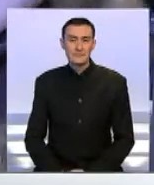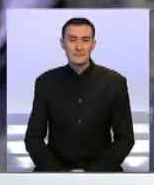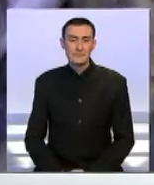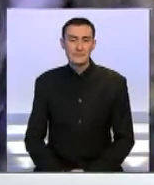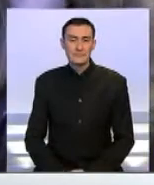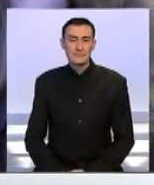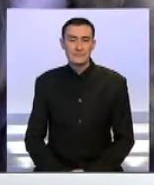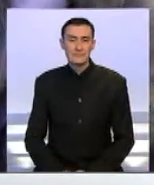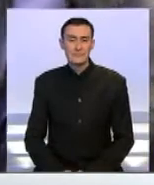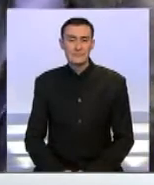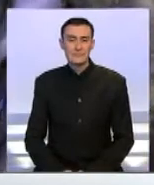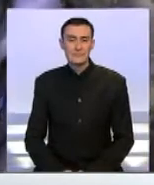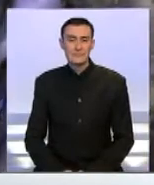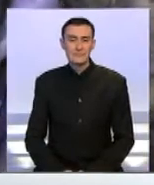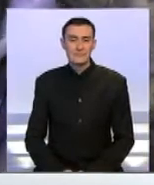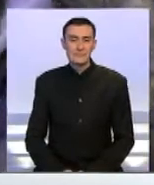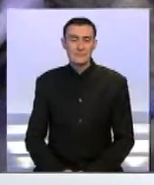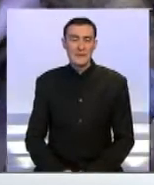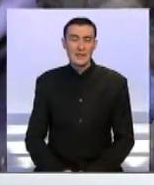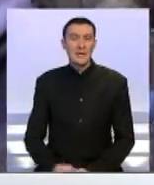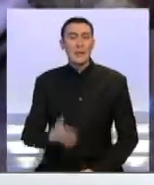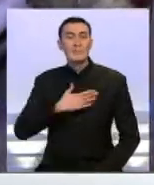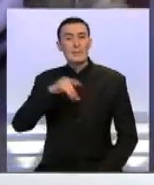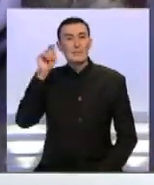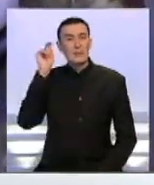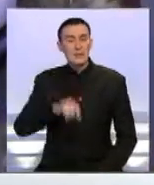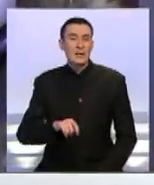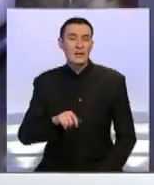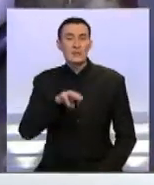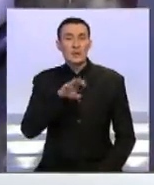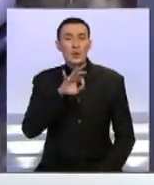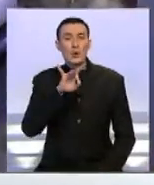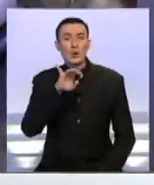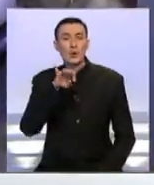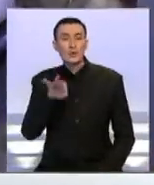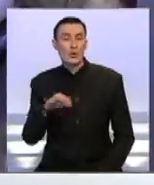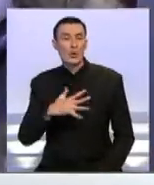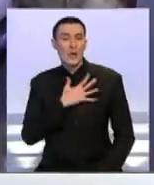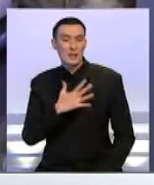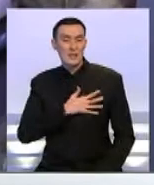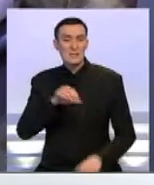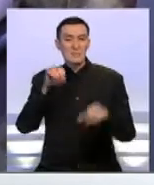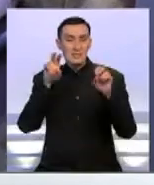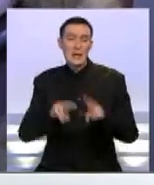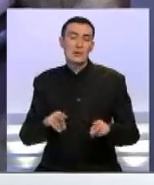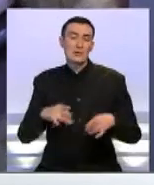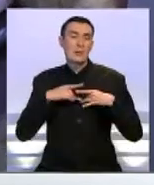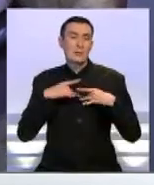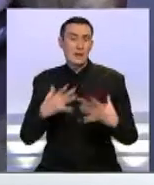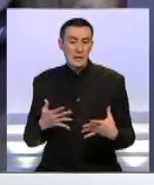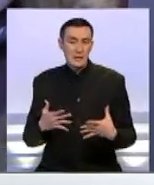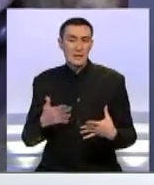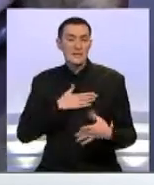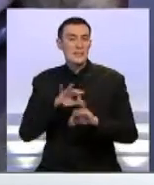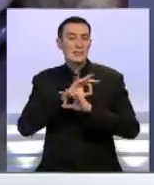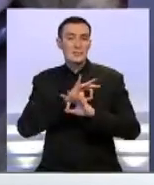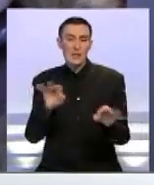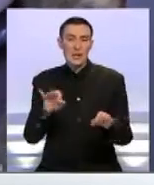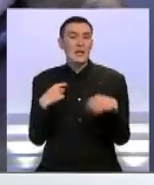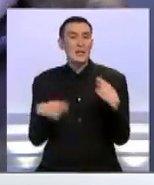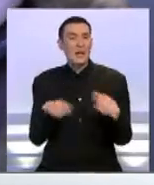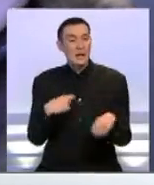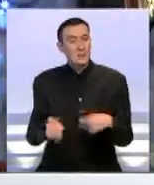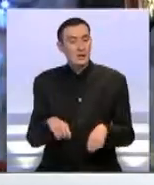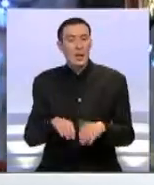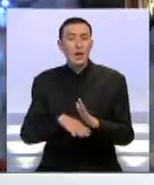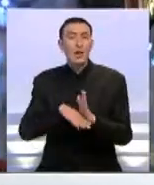de Strasbourg! Мы приехали из Торонто, из Канады, сюда специально на Рождество. Здесь замечательная ярмарка,